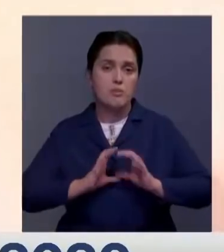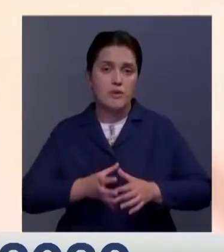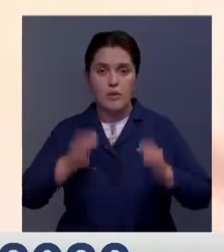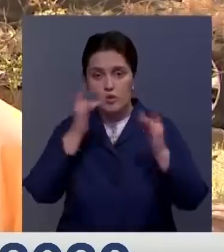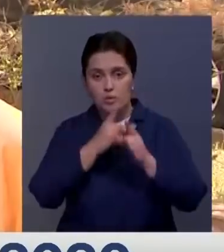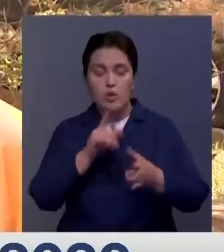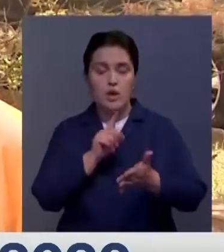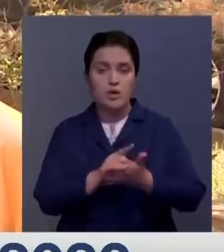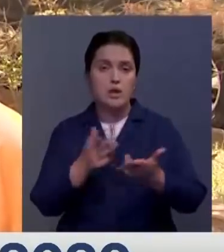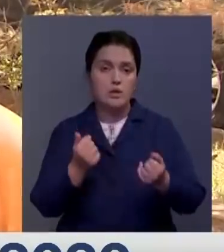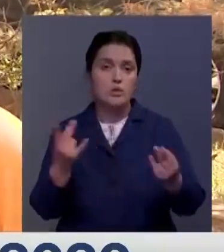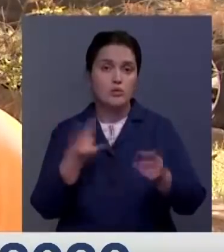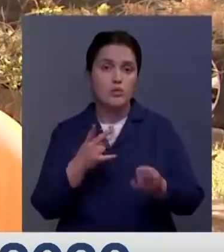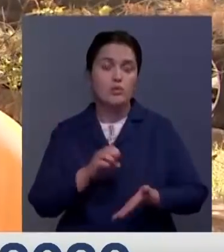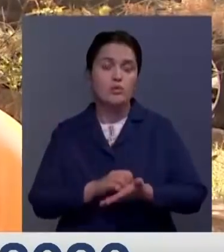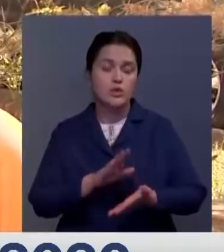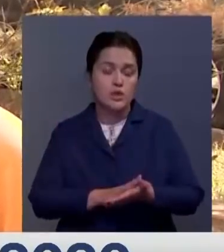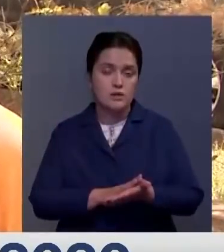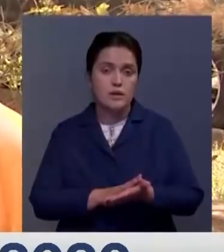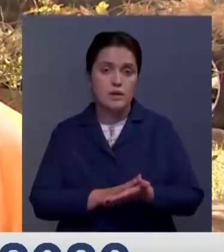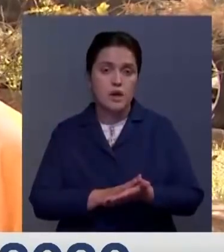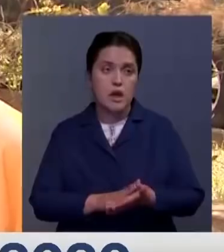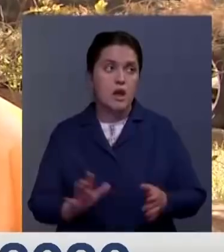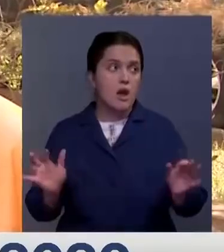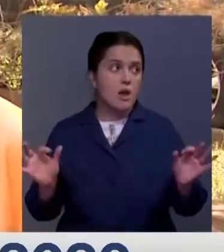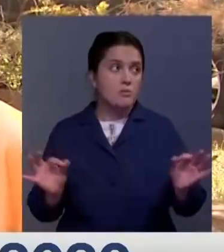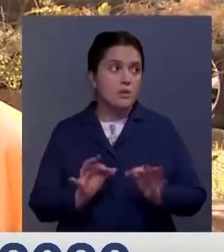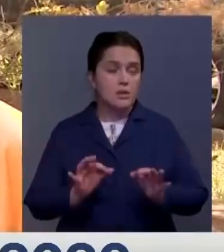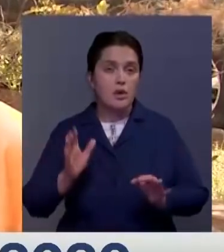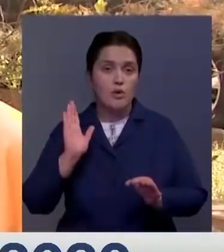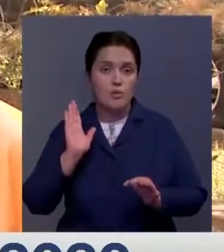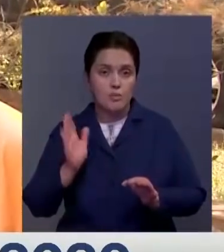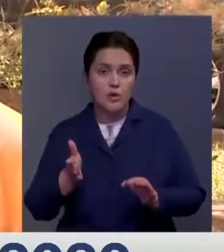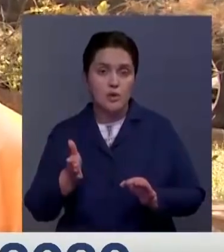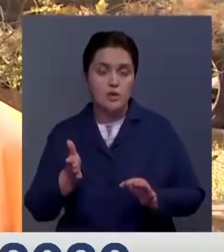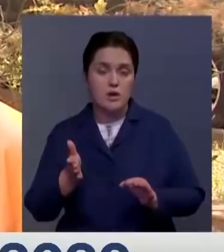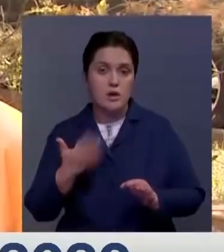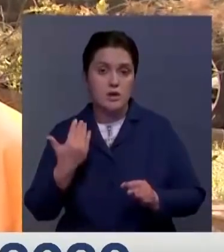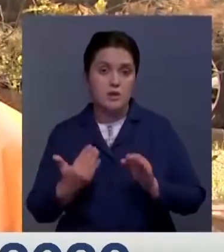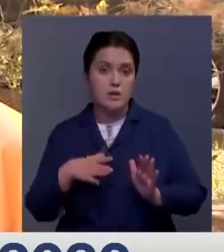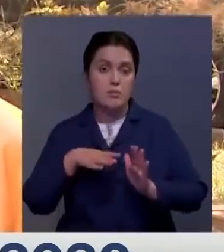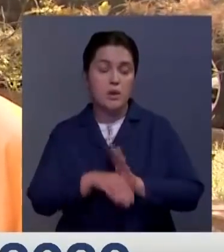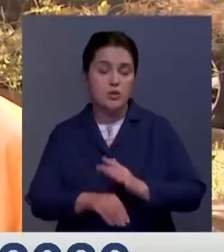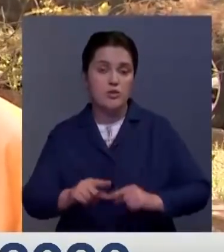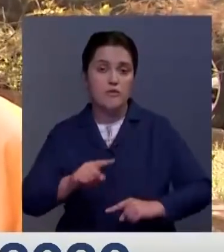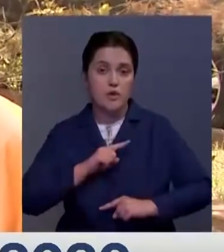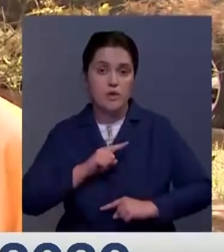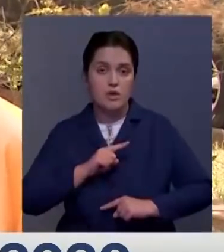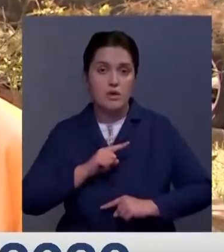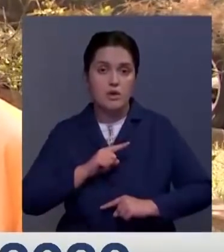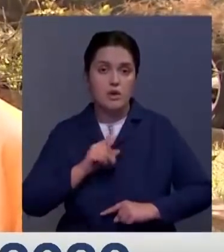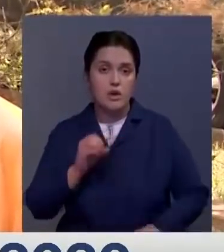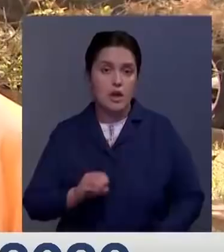Конечно, надо было учитывать, что песня-то будет, дай бог, если пройдет, то это будет